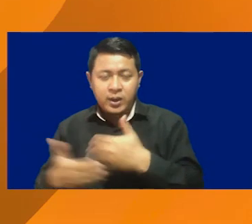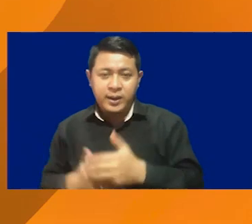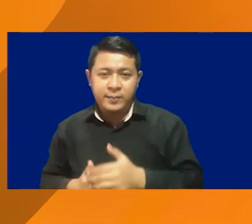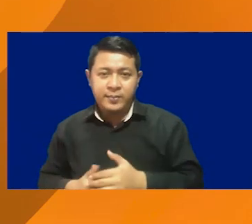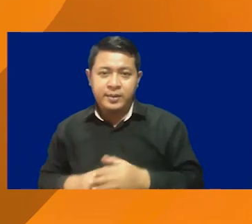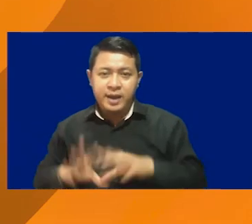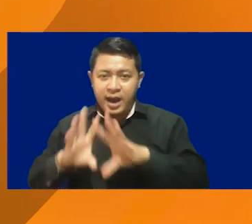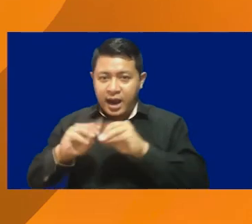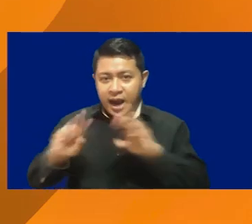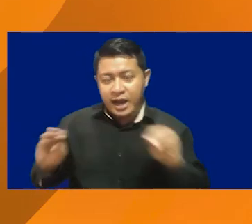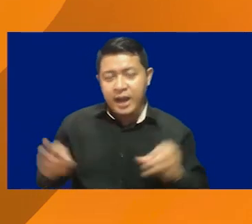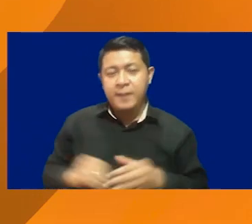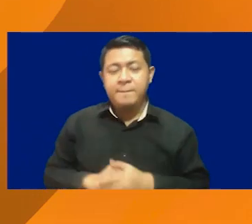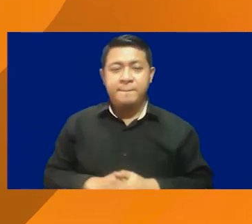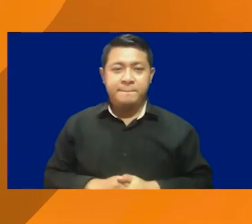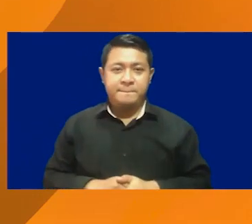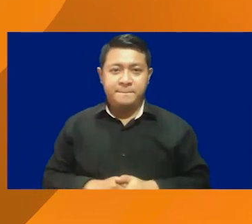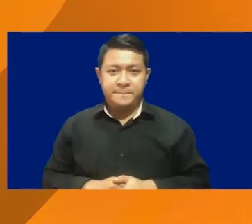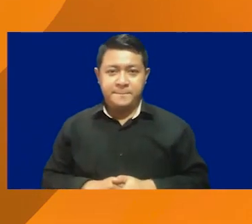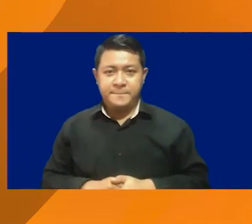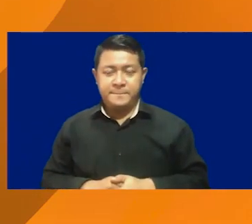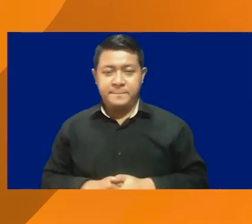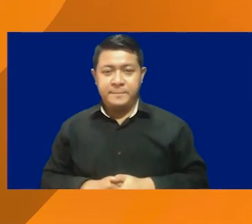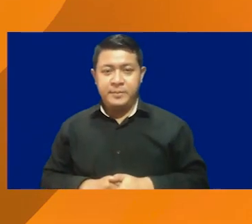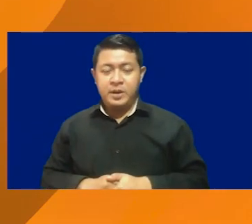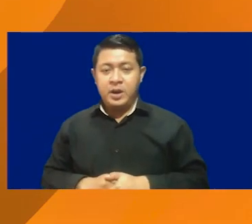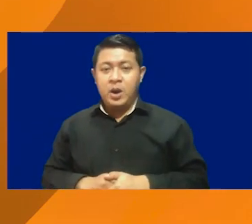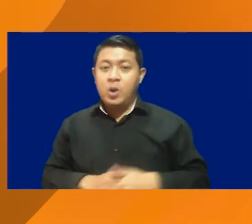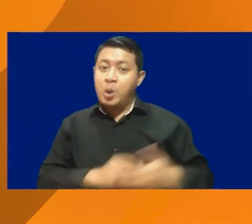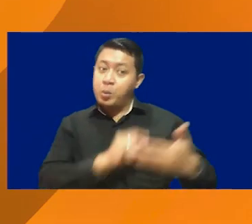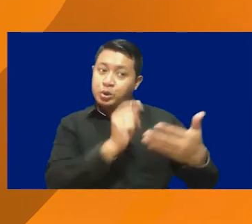apa yang telah dilakukannya, karyanya.